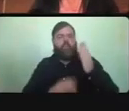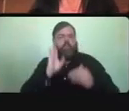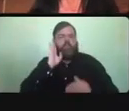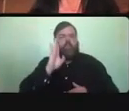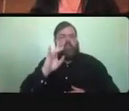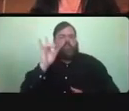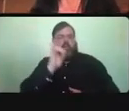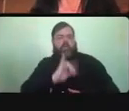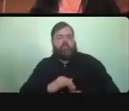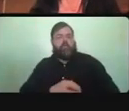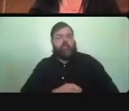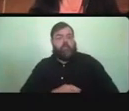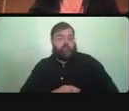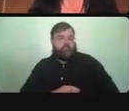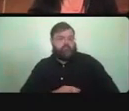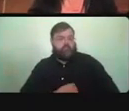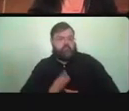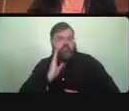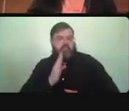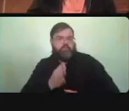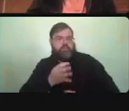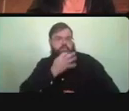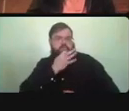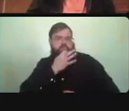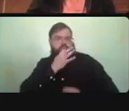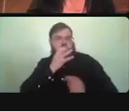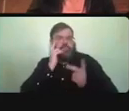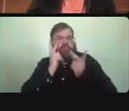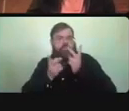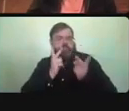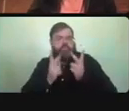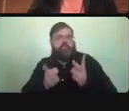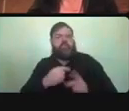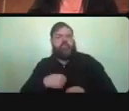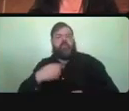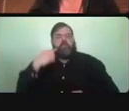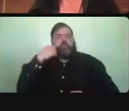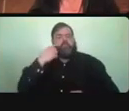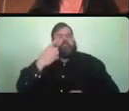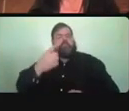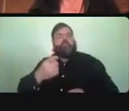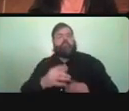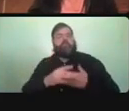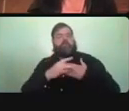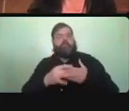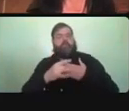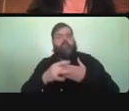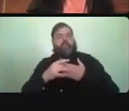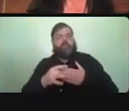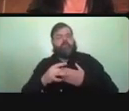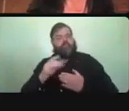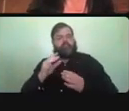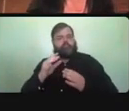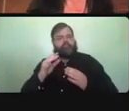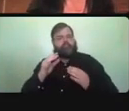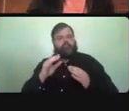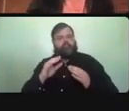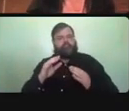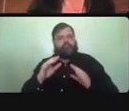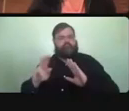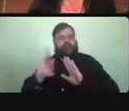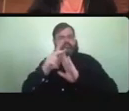Na pale tunaona katika picha, tunaona baadhi ya michoro ambayo ilitolewa na wahandisi